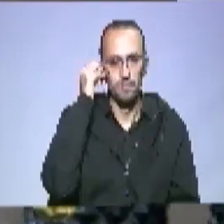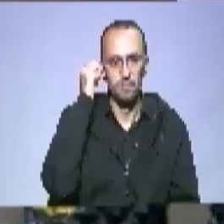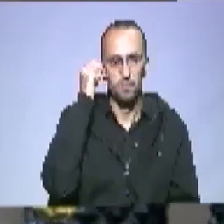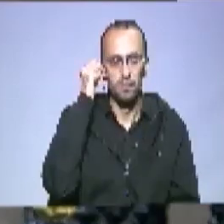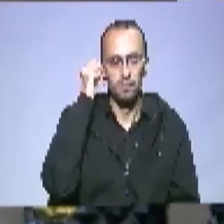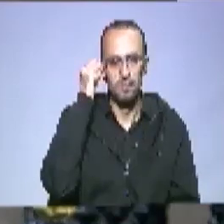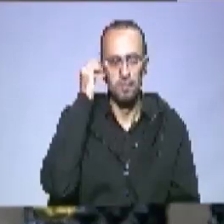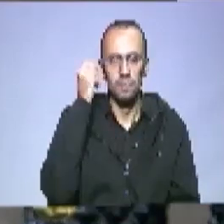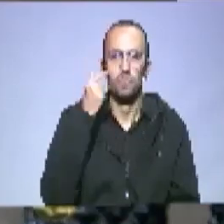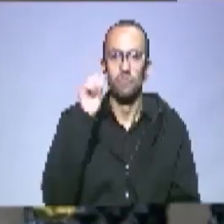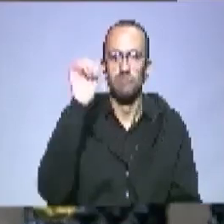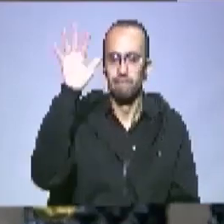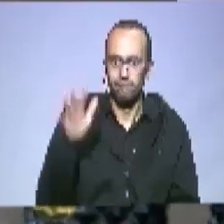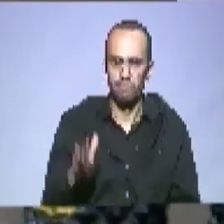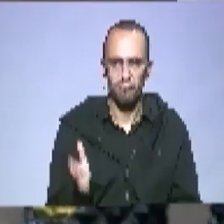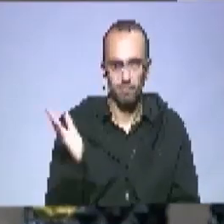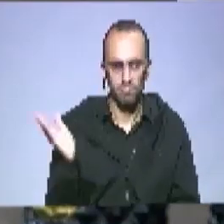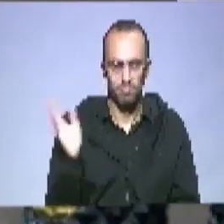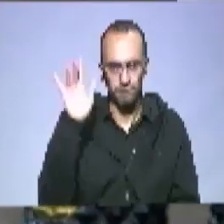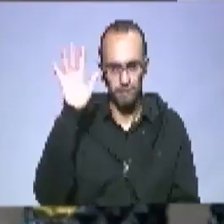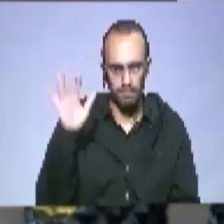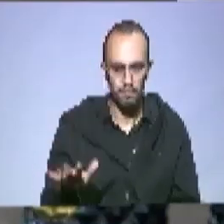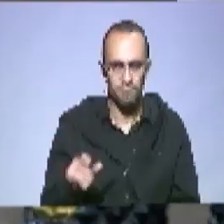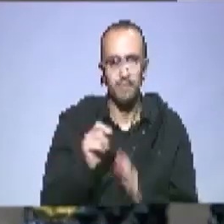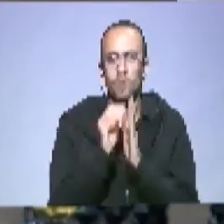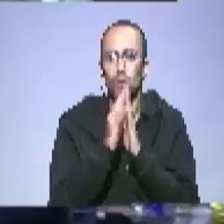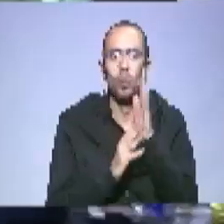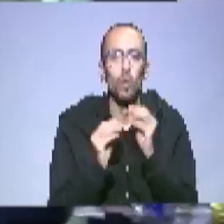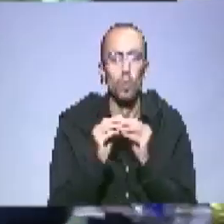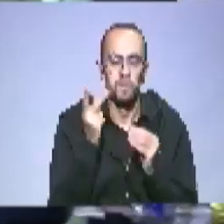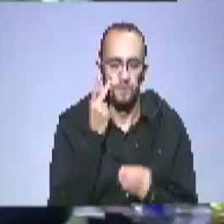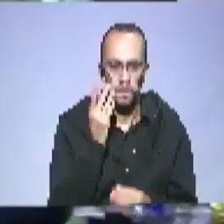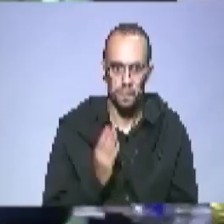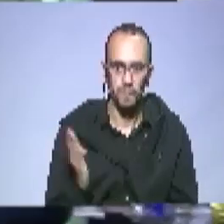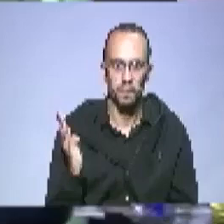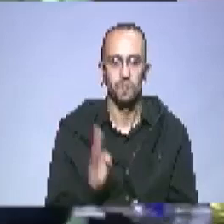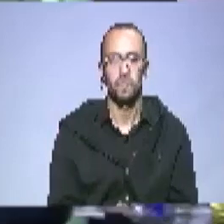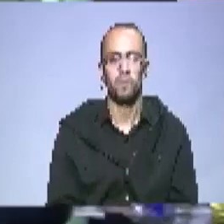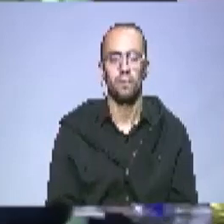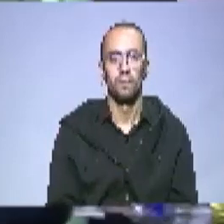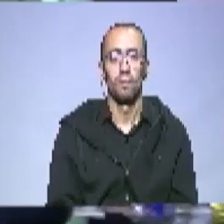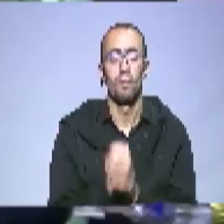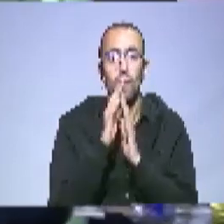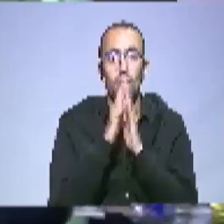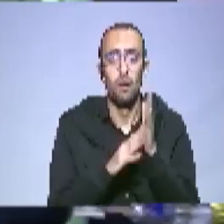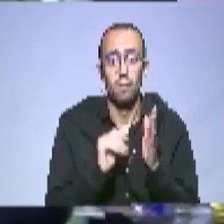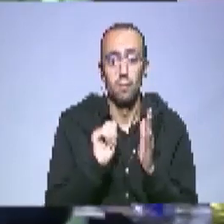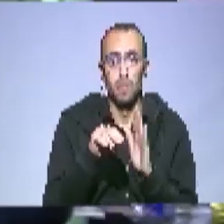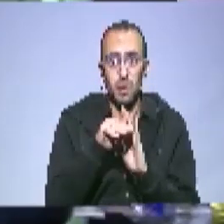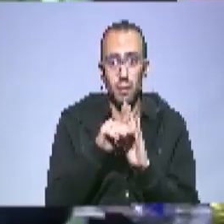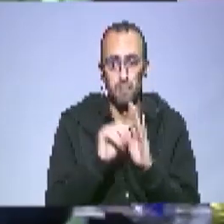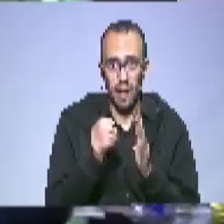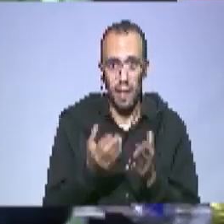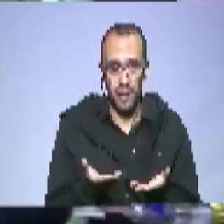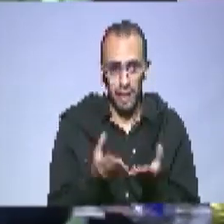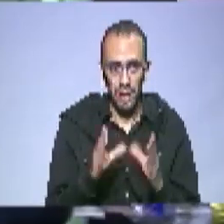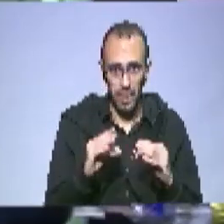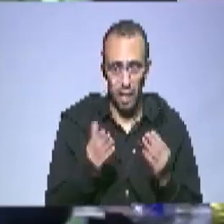ممكن نشوف المقادير مع حضراتكم على الشاشة. احنا قلنا المقادير بتاعت الكيكة دي